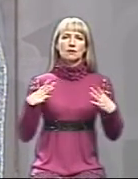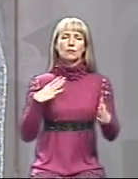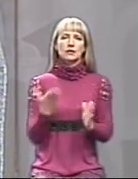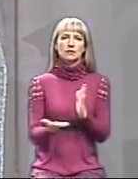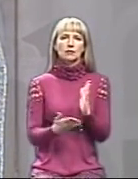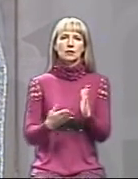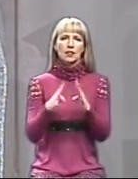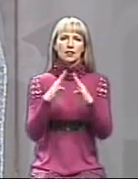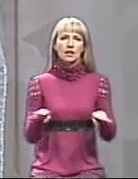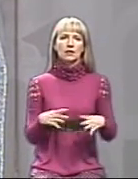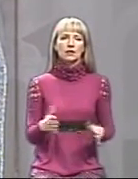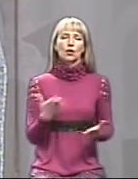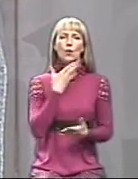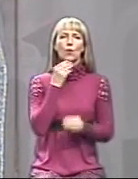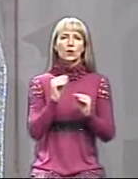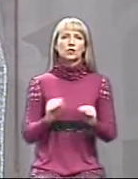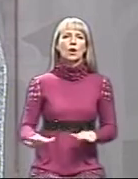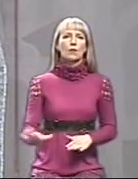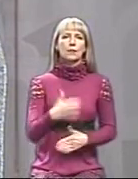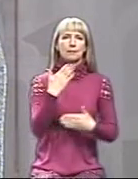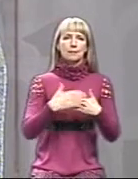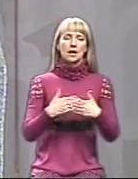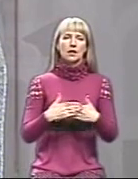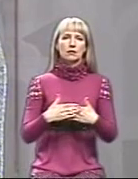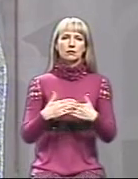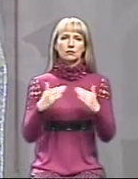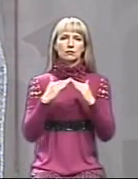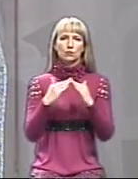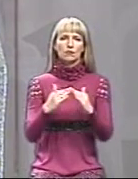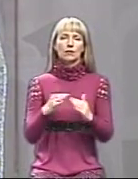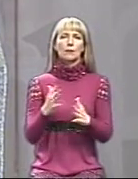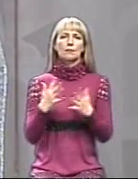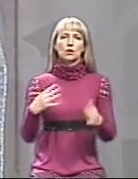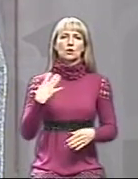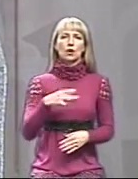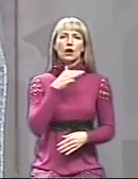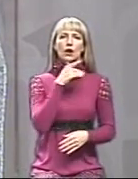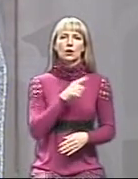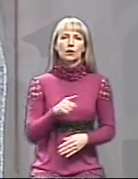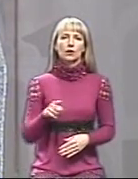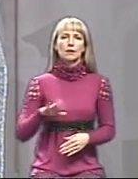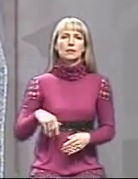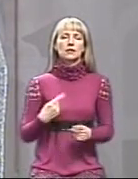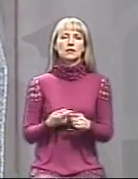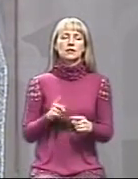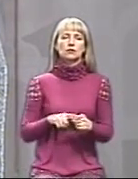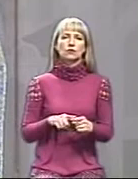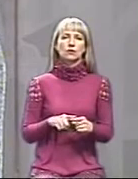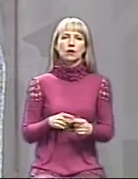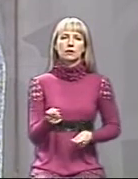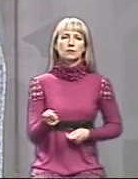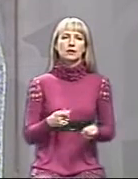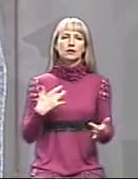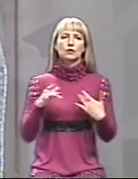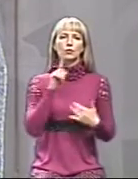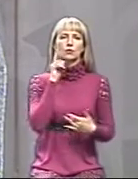спилене хвойне дерево, яке прикрашало площу перед будівлею більше 40 років. Після цього адміністрація